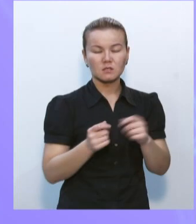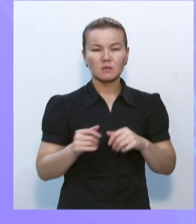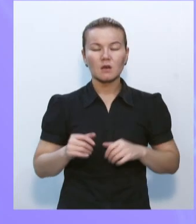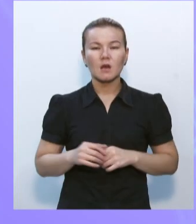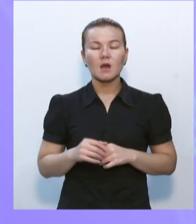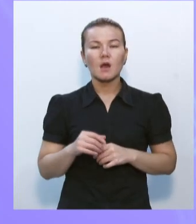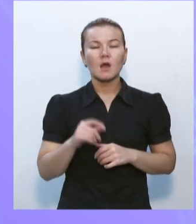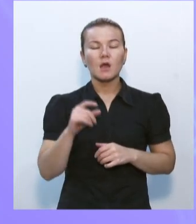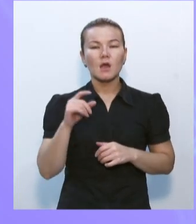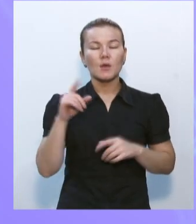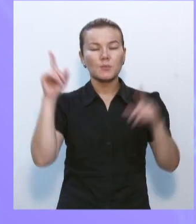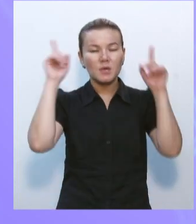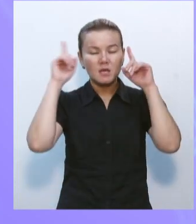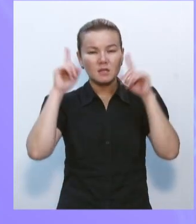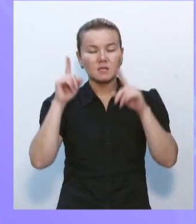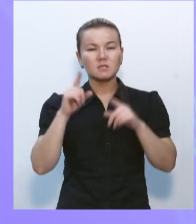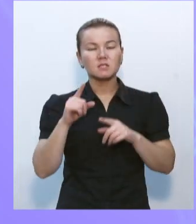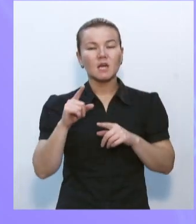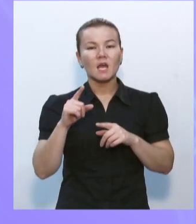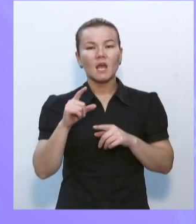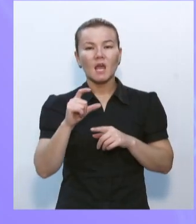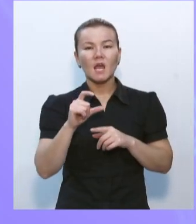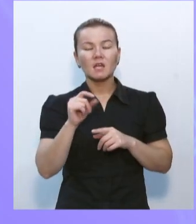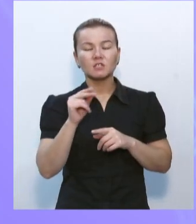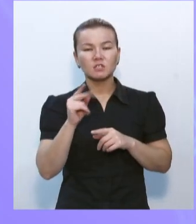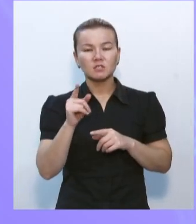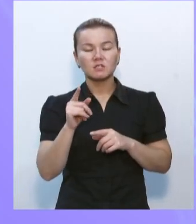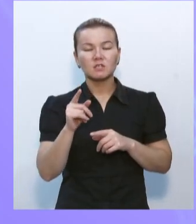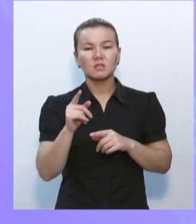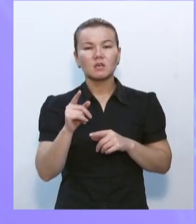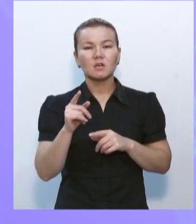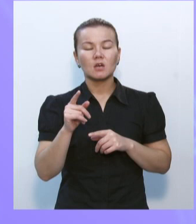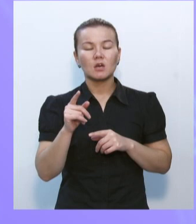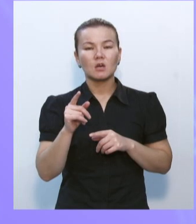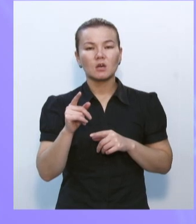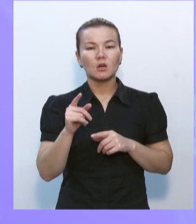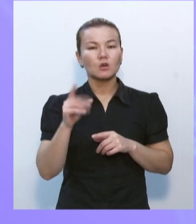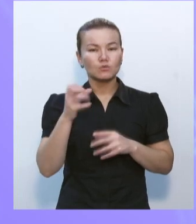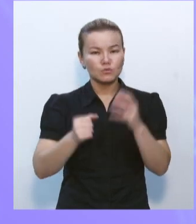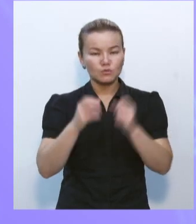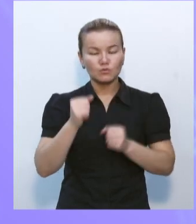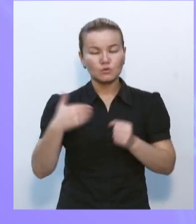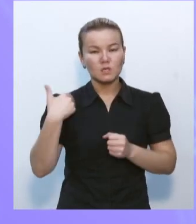Биенин жана эчкинин сүтү ден соолукка пайдалуу.